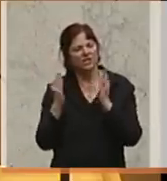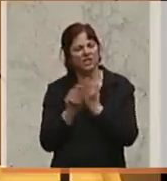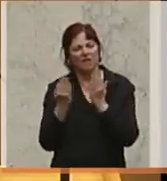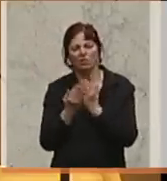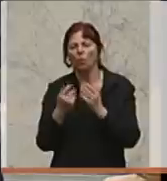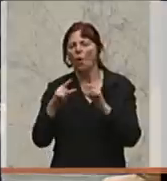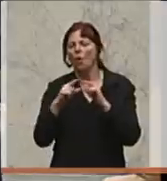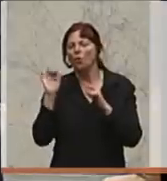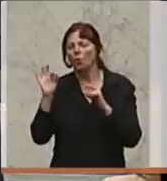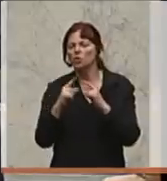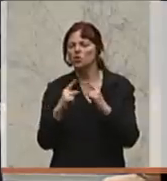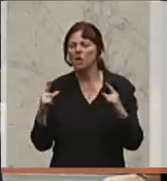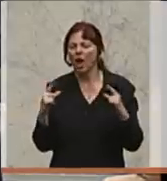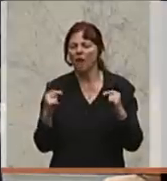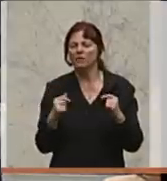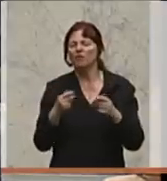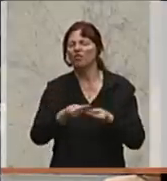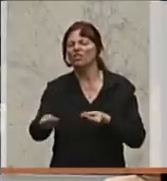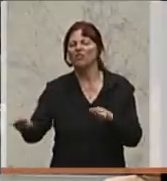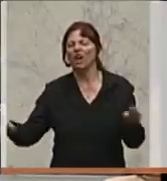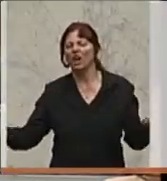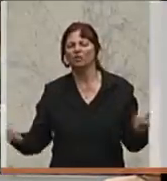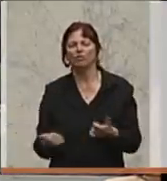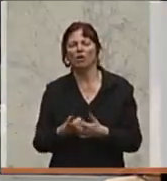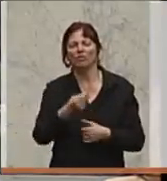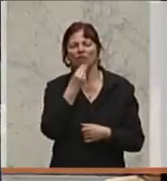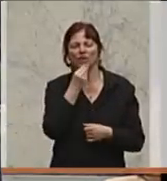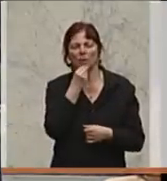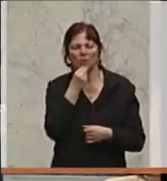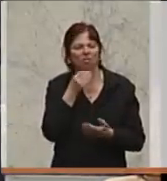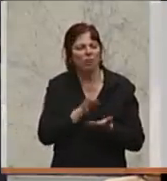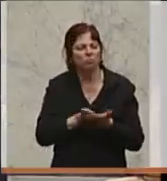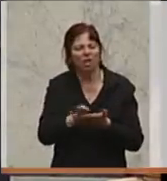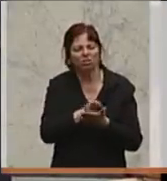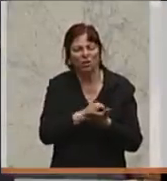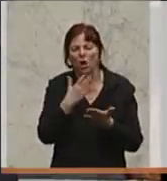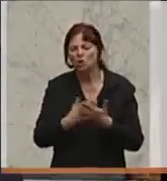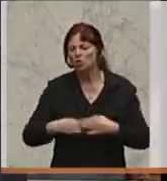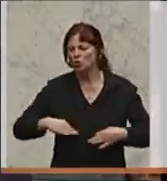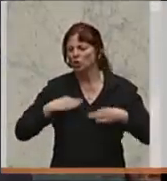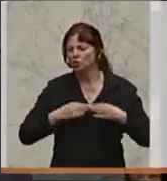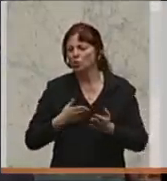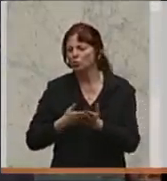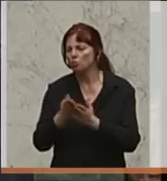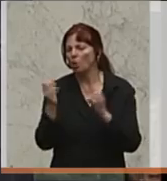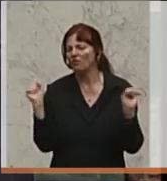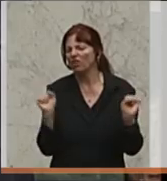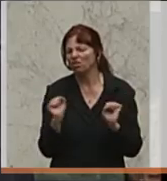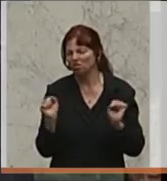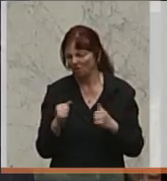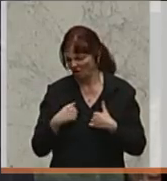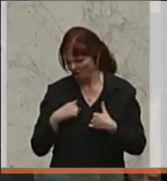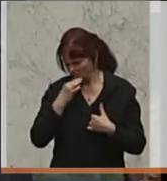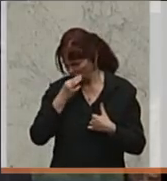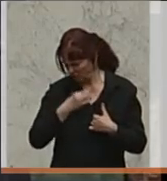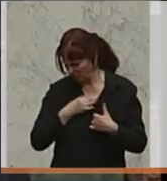Vitaminbrausetabletten und so kommen sie gesund durch den Winter. Ja, ich meine, das sind ja alles Dinge, wo man sich schon die Frage stellen muss, ist es die Aufgabe